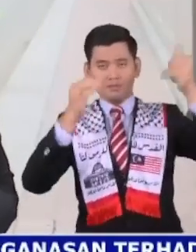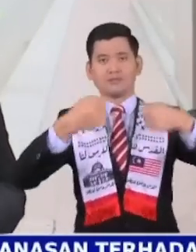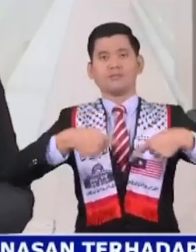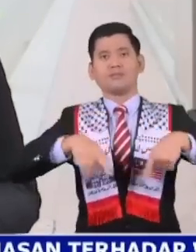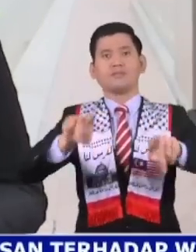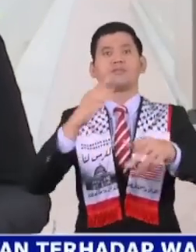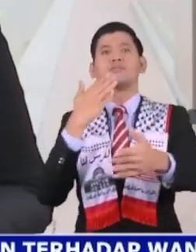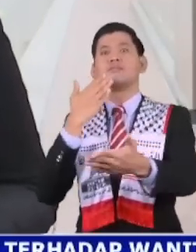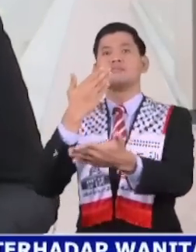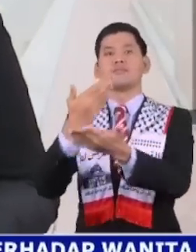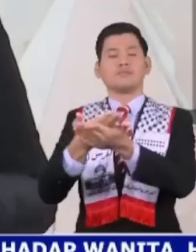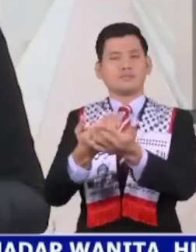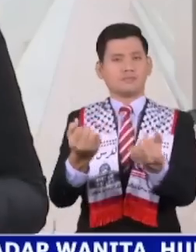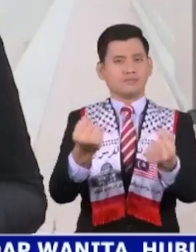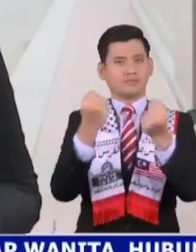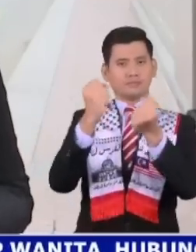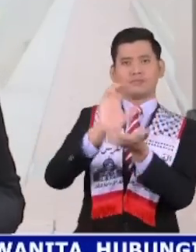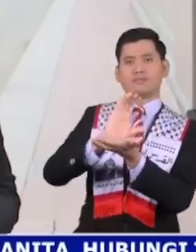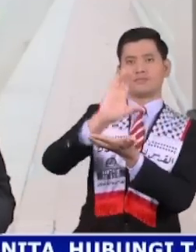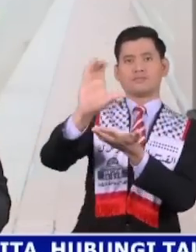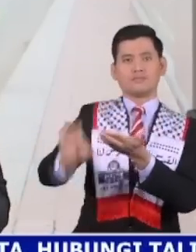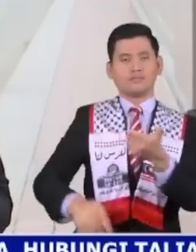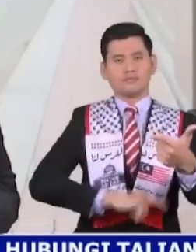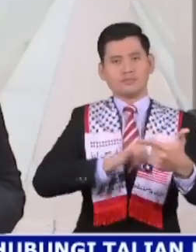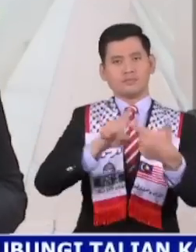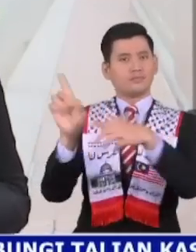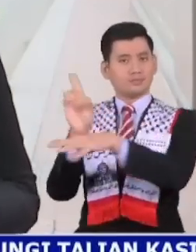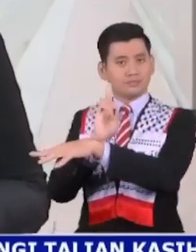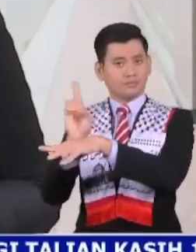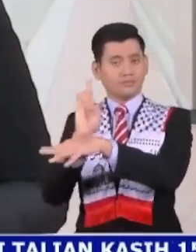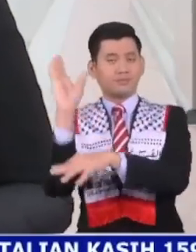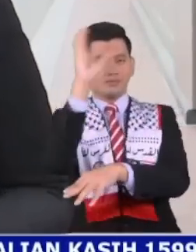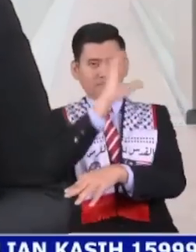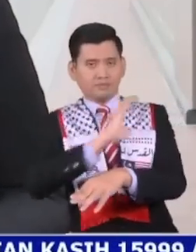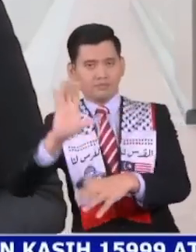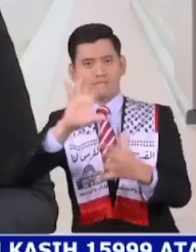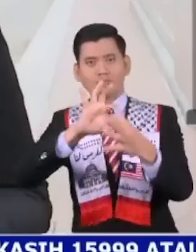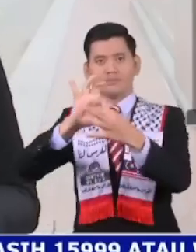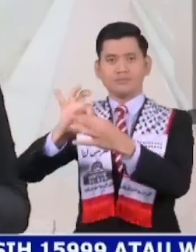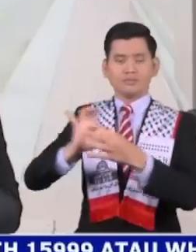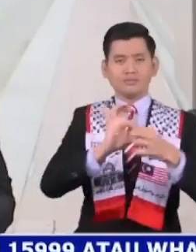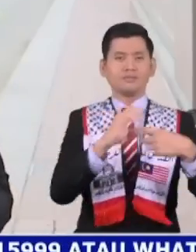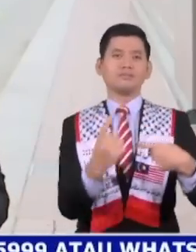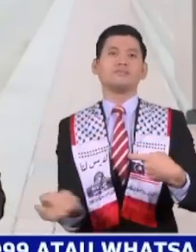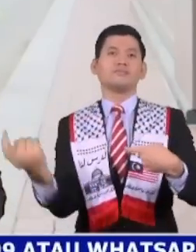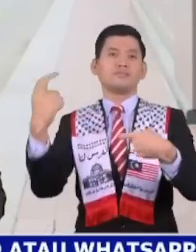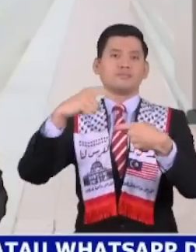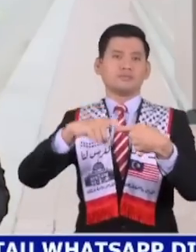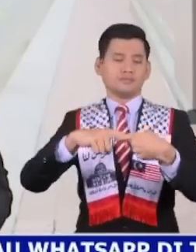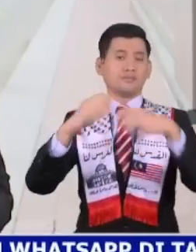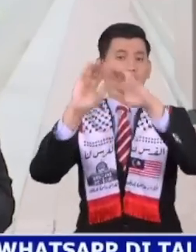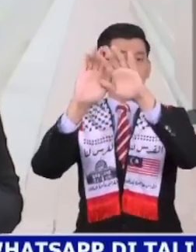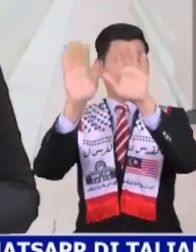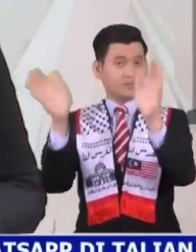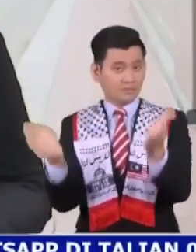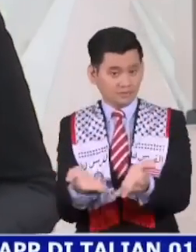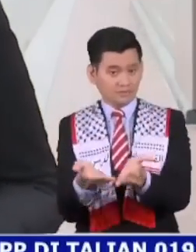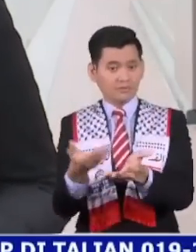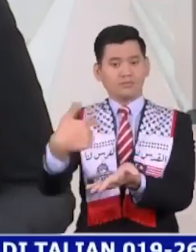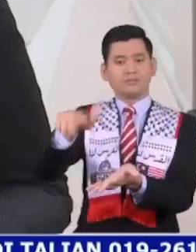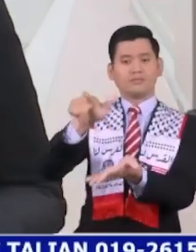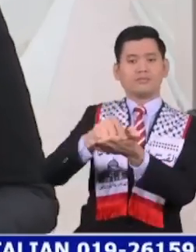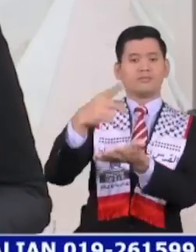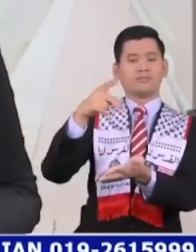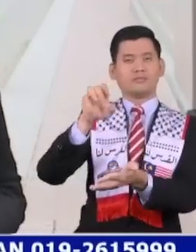demi memperkukuhkan pelaburan dan perdagangan termasuk mencari kesepakatan berhubung isu serantau. Khairul Azli